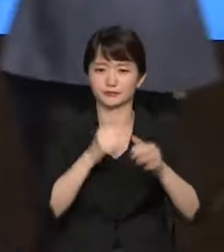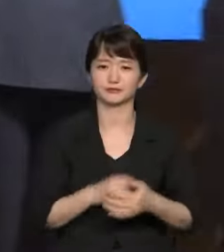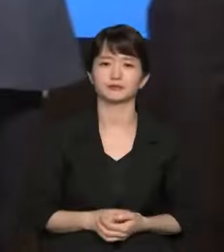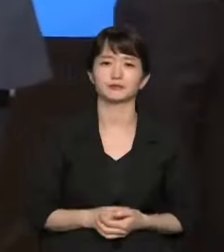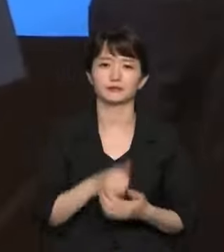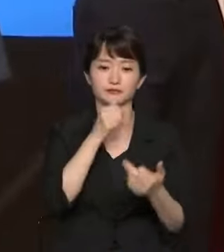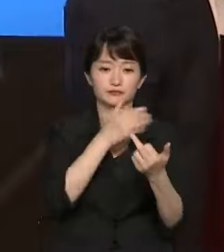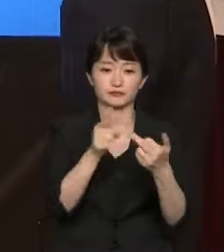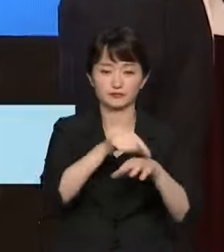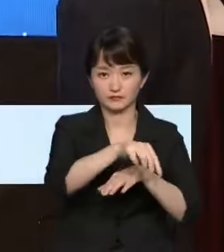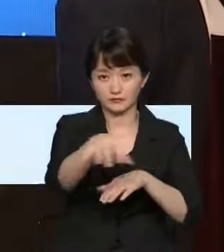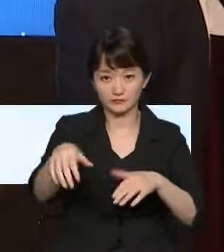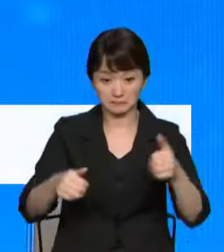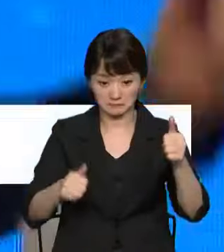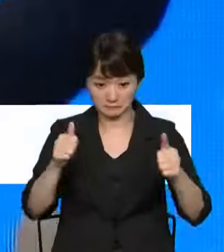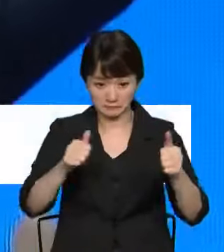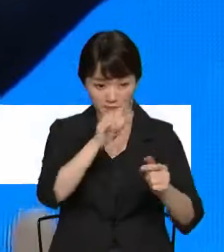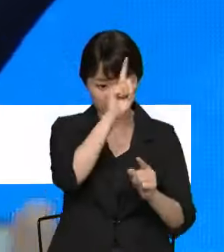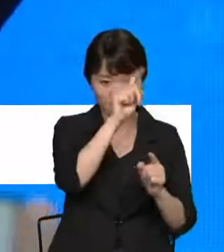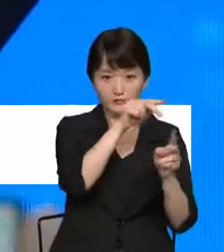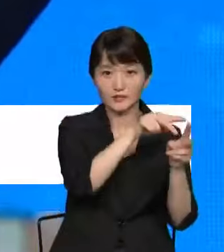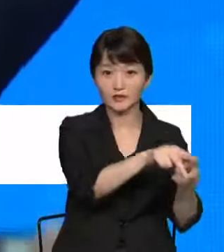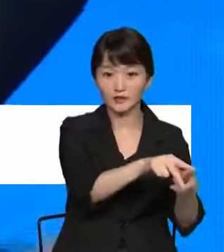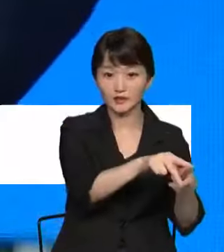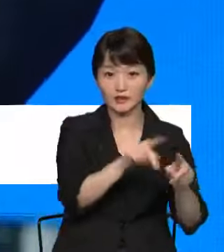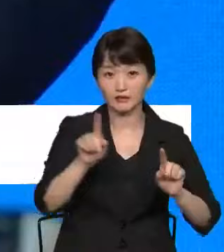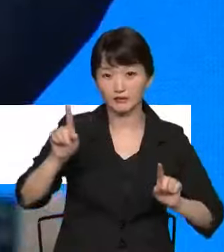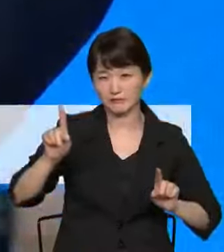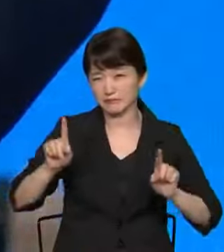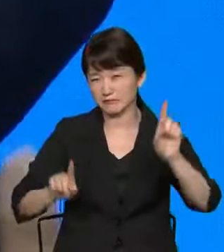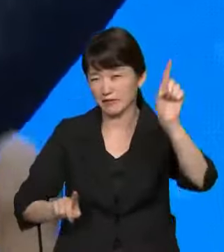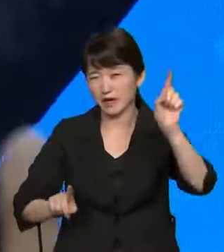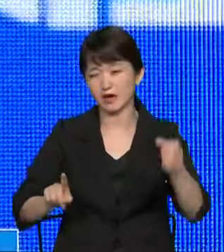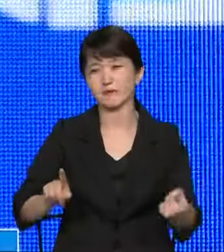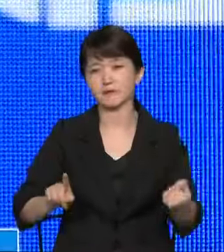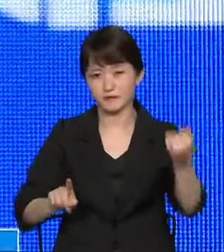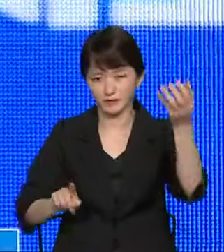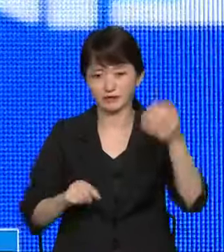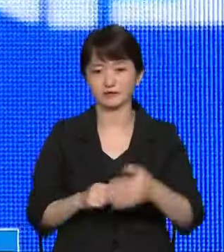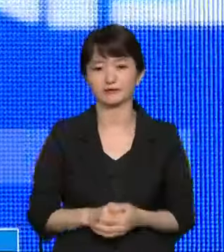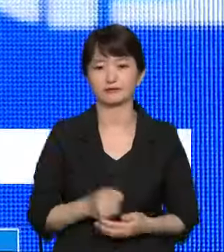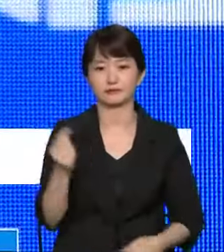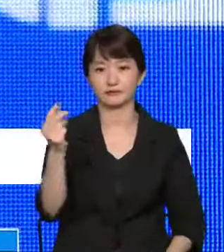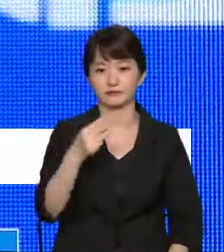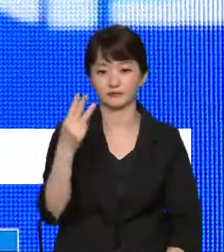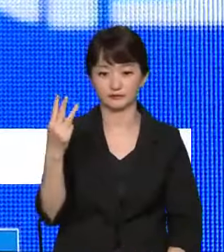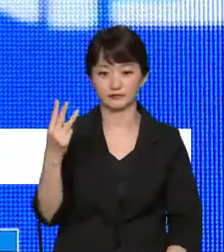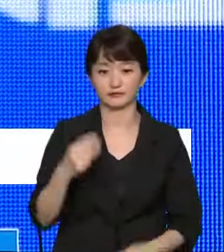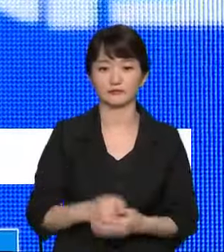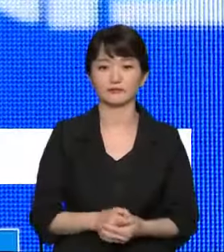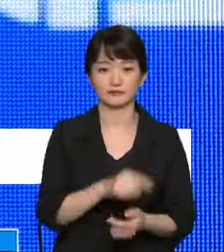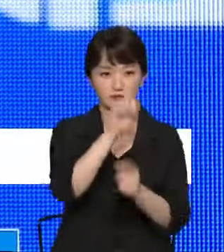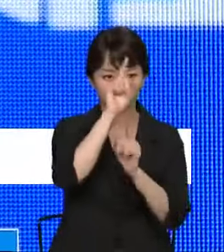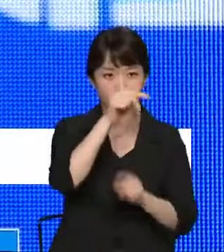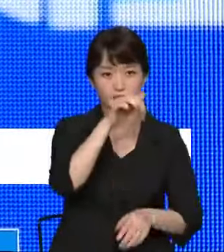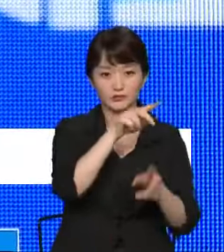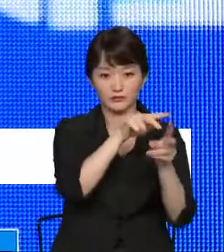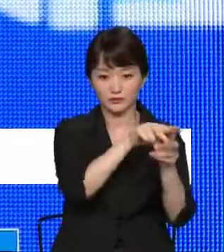강원 지역 경선에서 이재명 후보가 또다시 압승을 거뒀습니다. 기호 3번 이재명